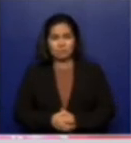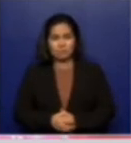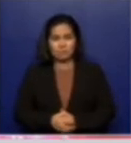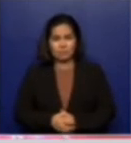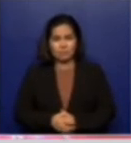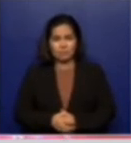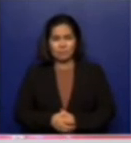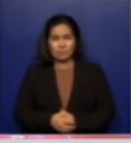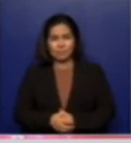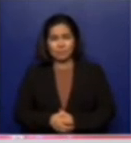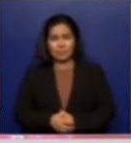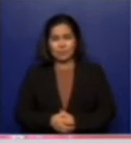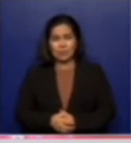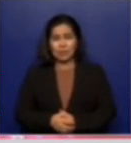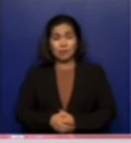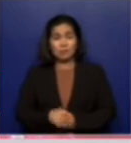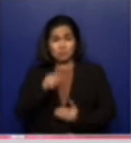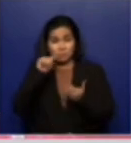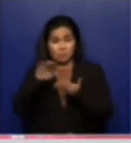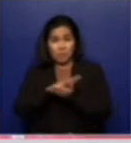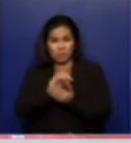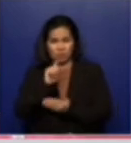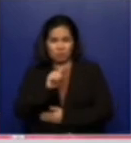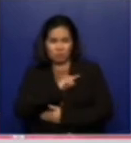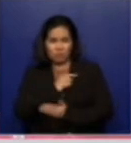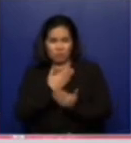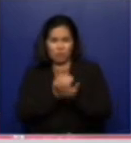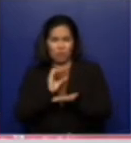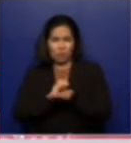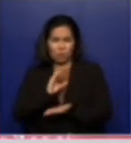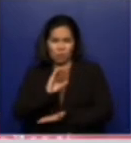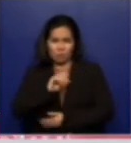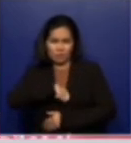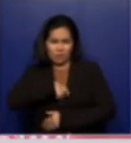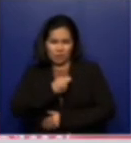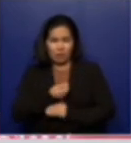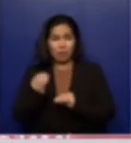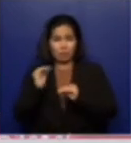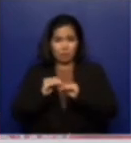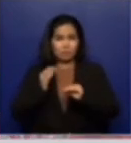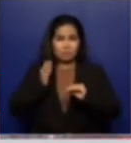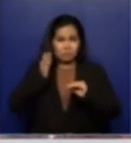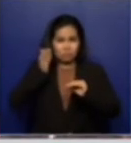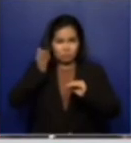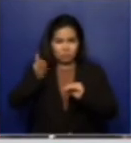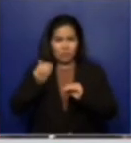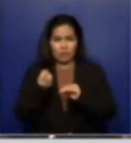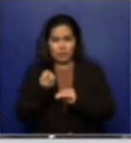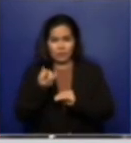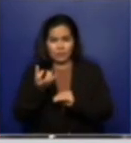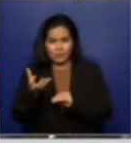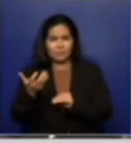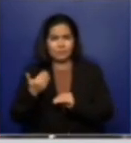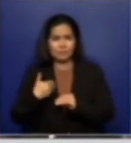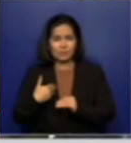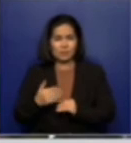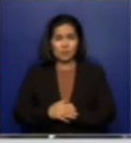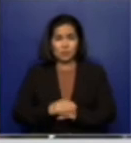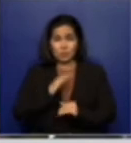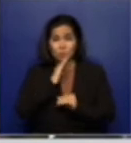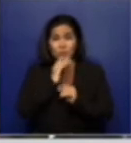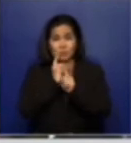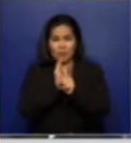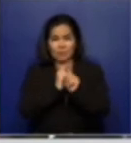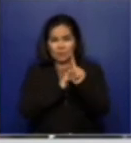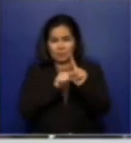ก็ต้องมีภาระของงบประมาณที่มีความมากขึ้นในอนาคตและถ้ากระบวนการตามที่ผมได้ก